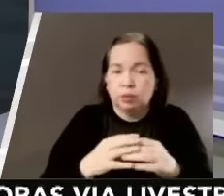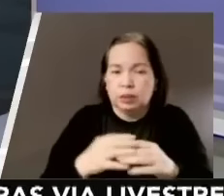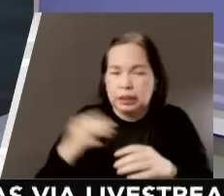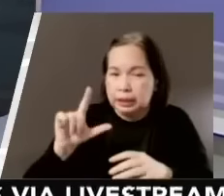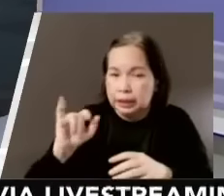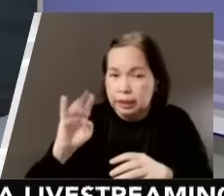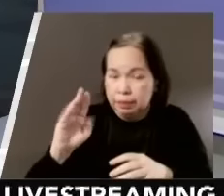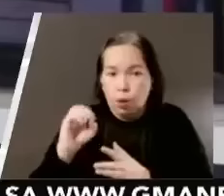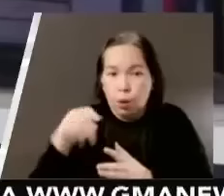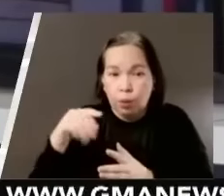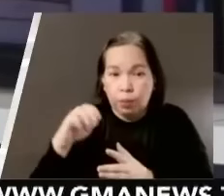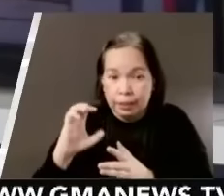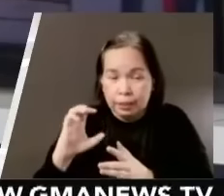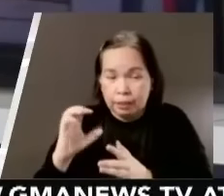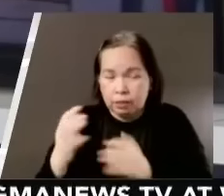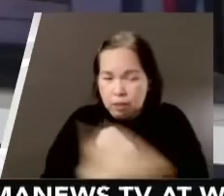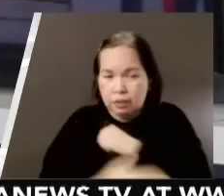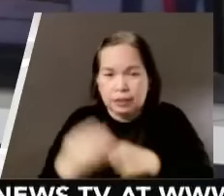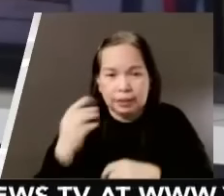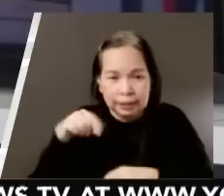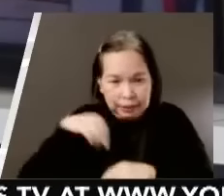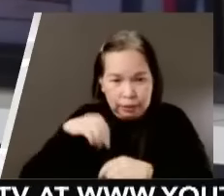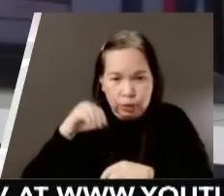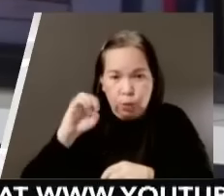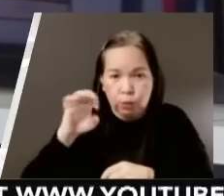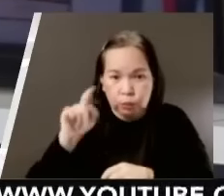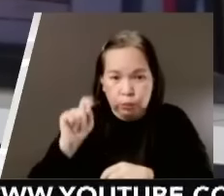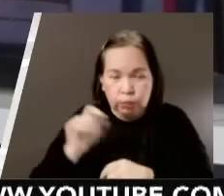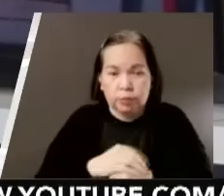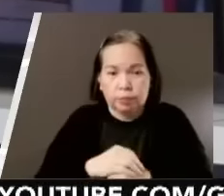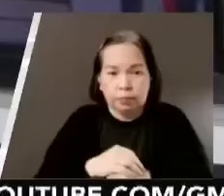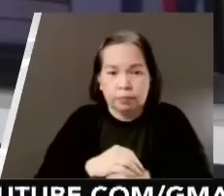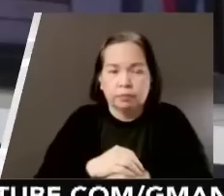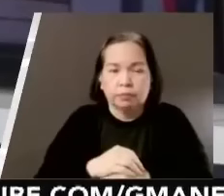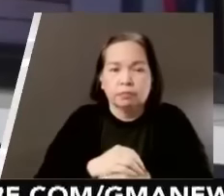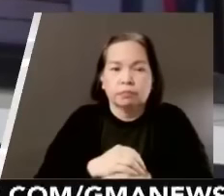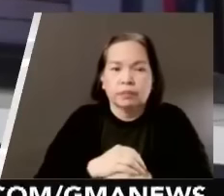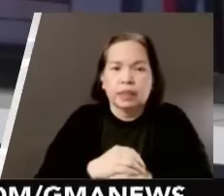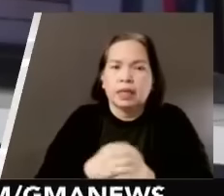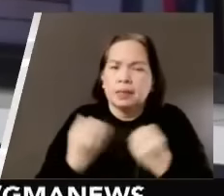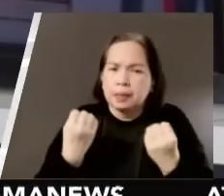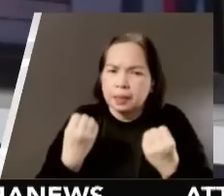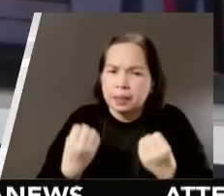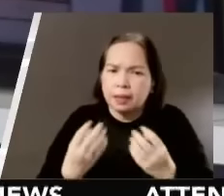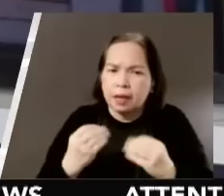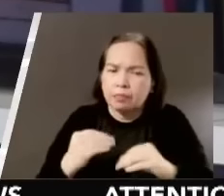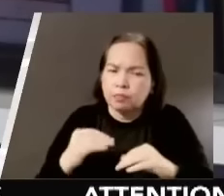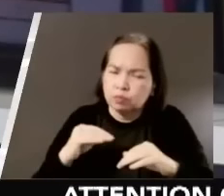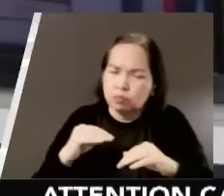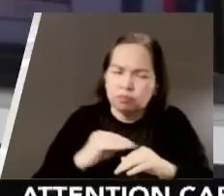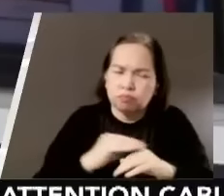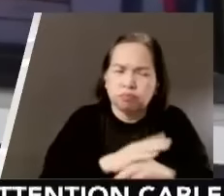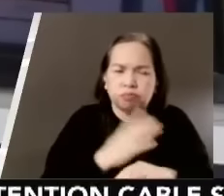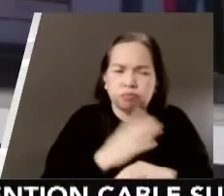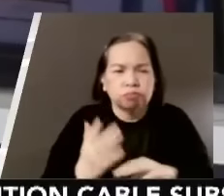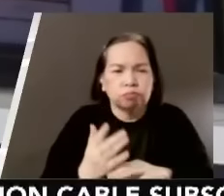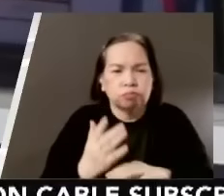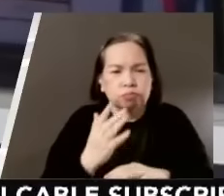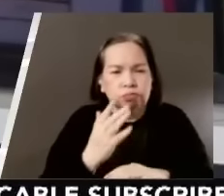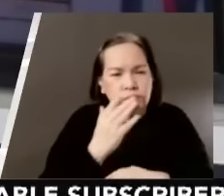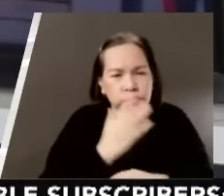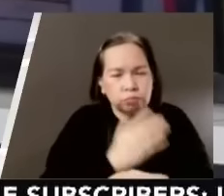Oktubre. Ilang pahina na ng buhay ang nabago dahil sa aklatan sa lansangan sa Makati City na sinimula noong